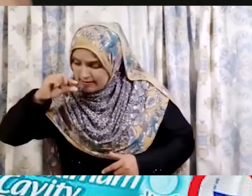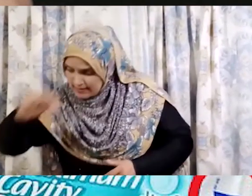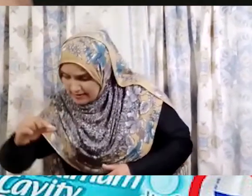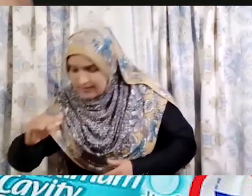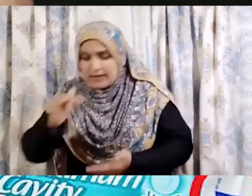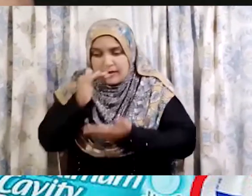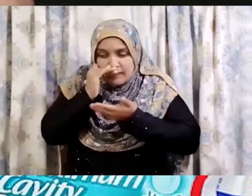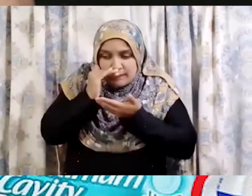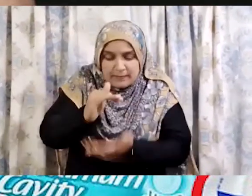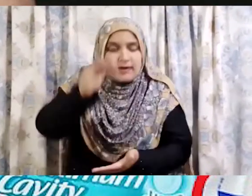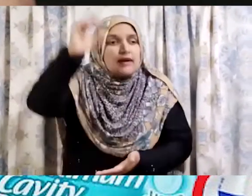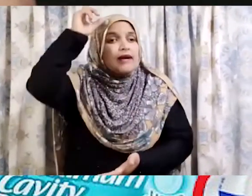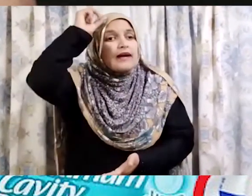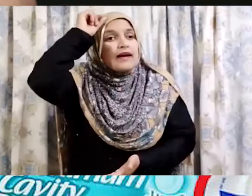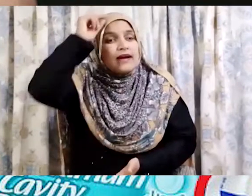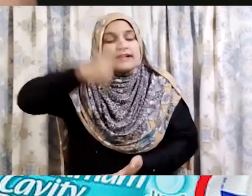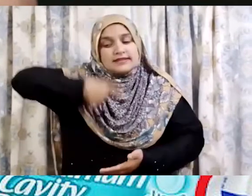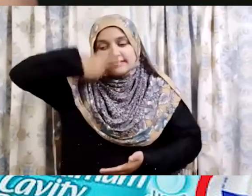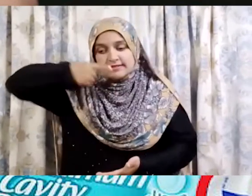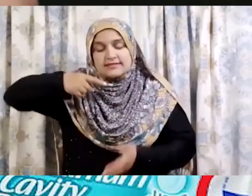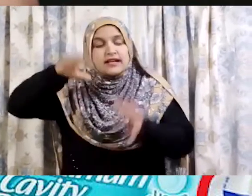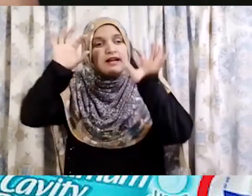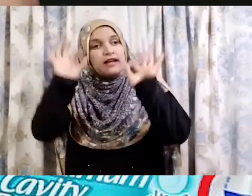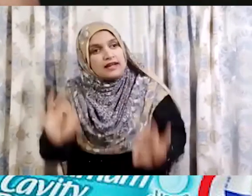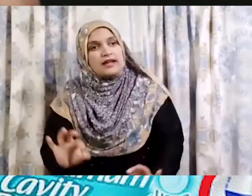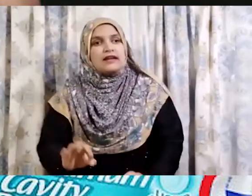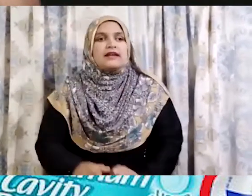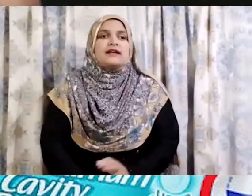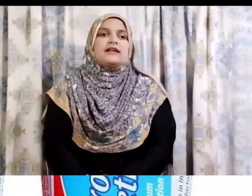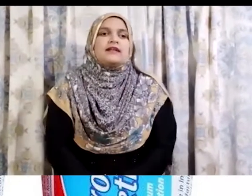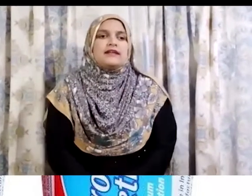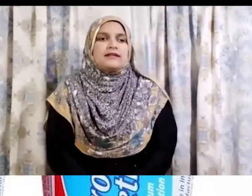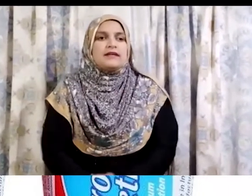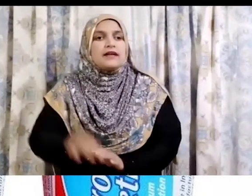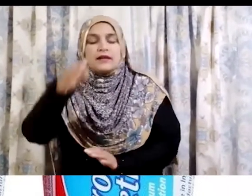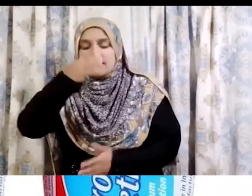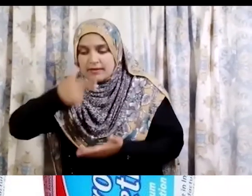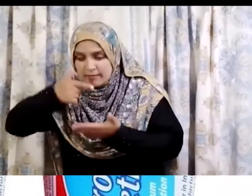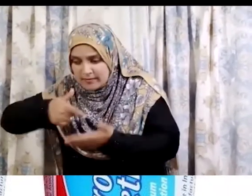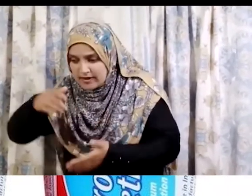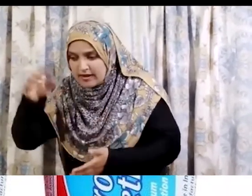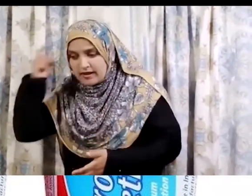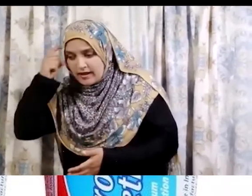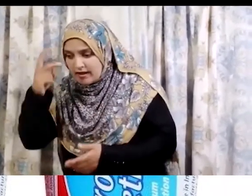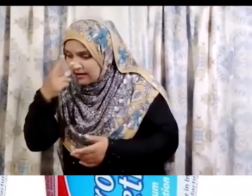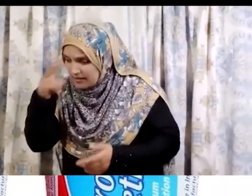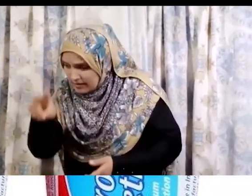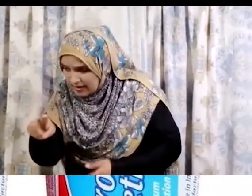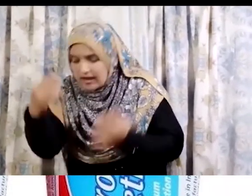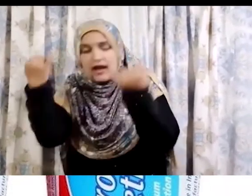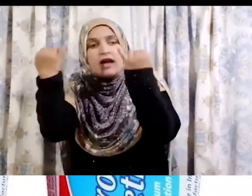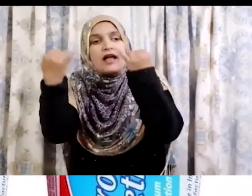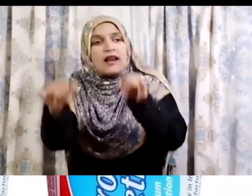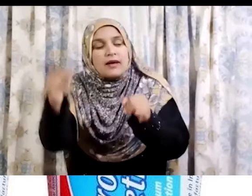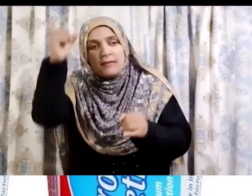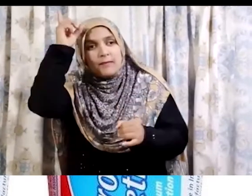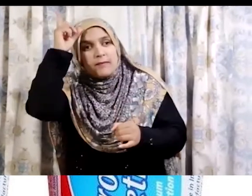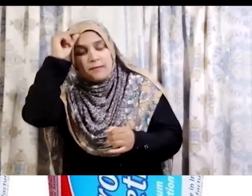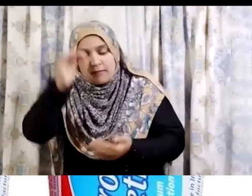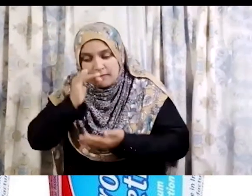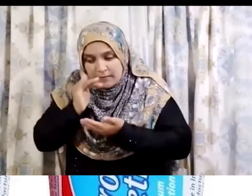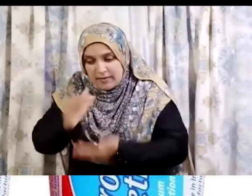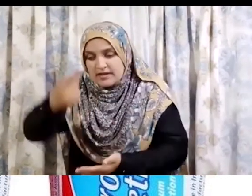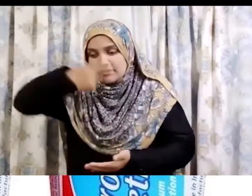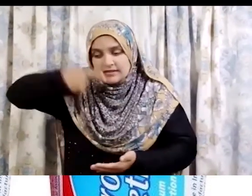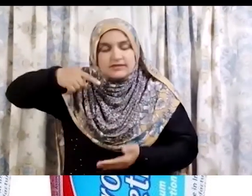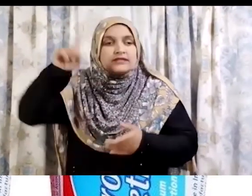किसम की बिमारी रखने वाले अफराद को तजवीज किया जाता है माहिरीन के मताबिक जब भी टुथ पेस्ट खरीदा